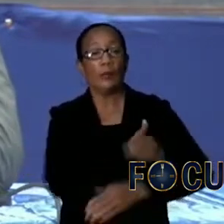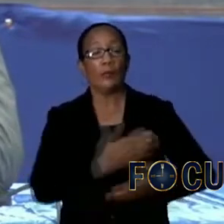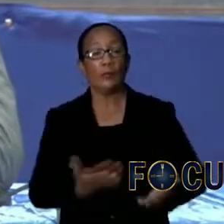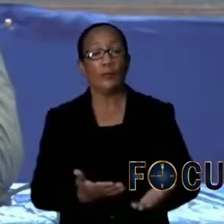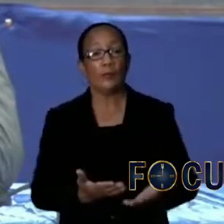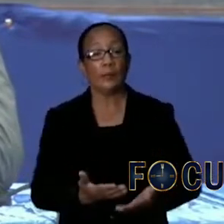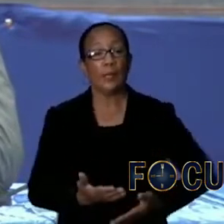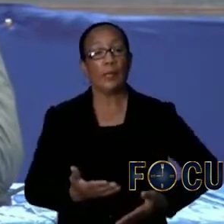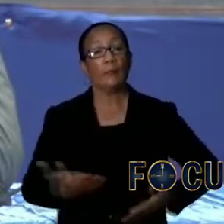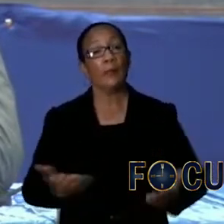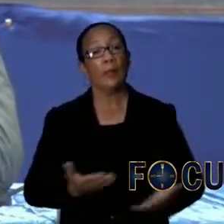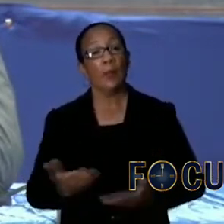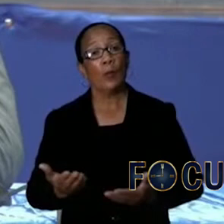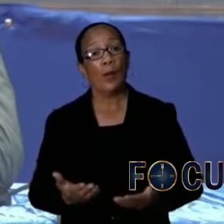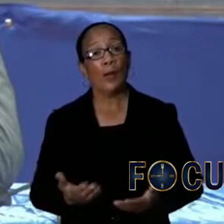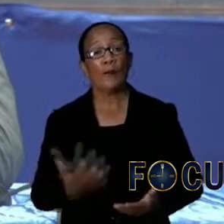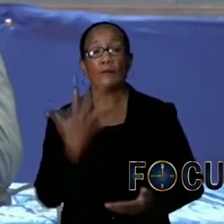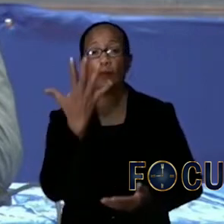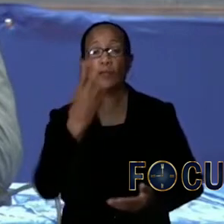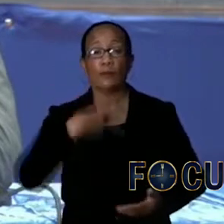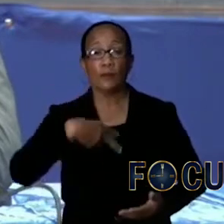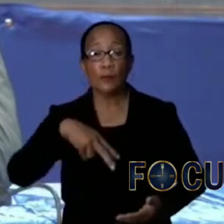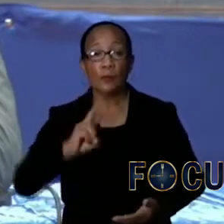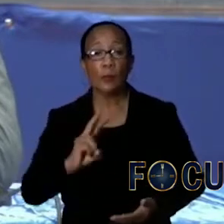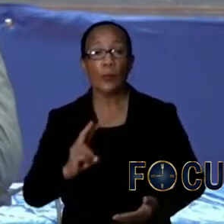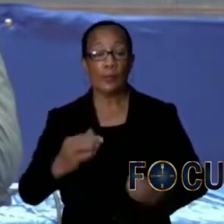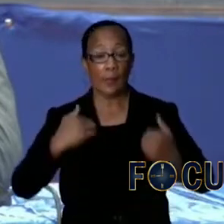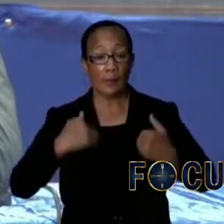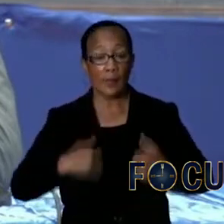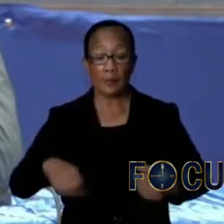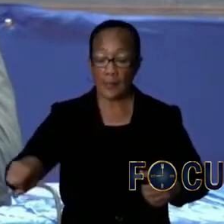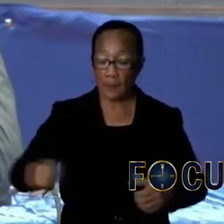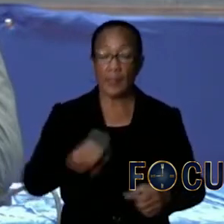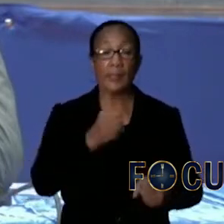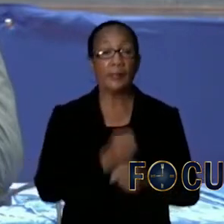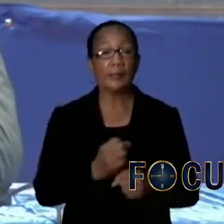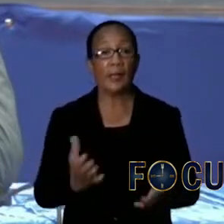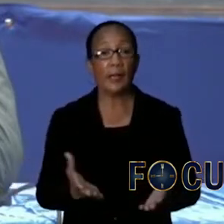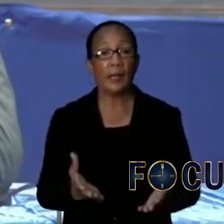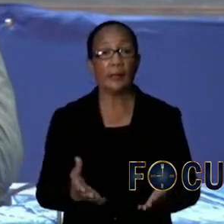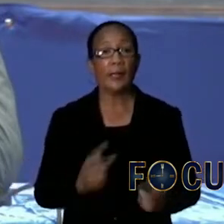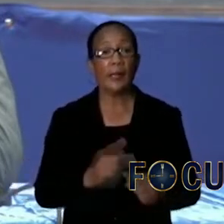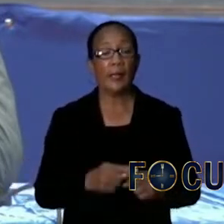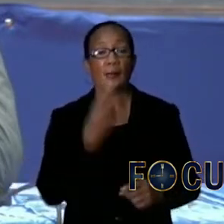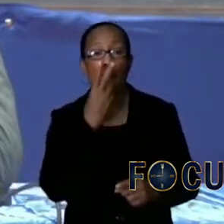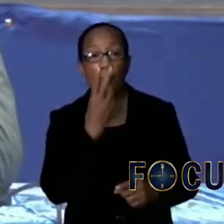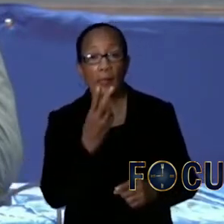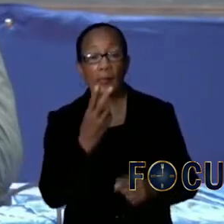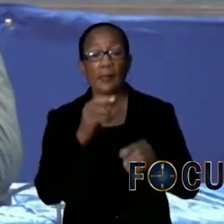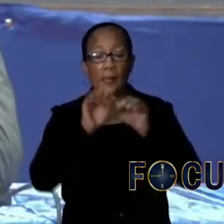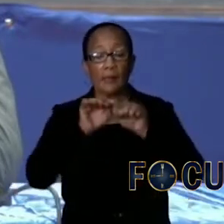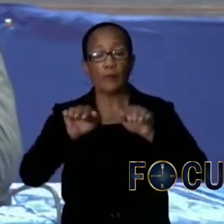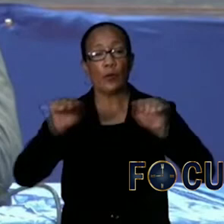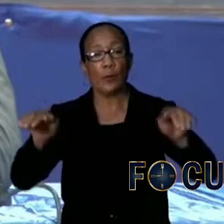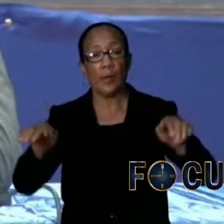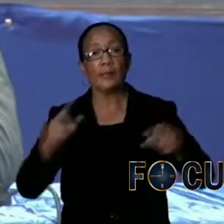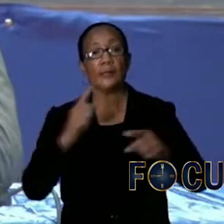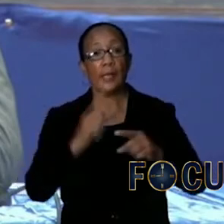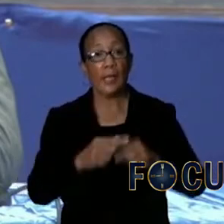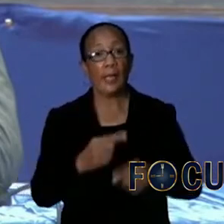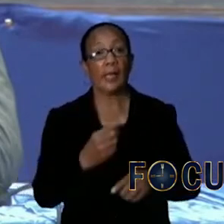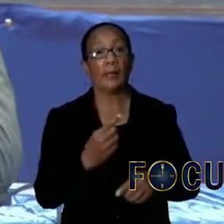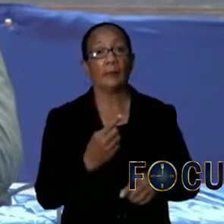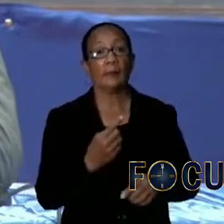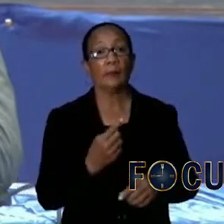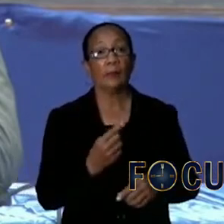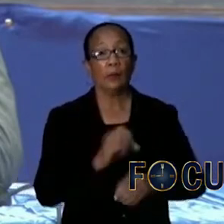faculteit, waaraan pakweg 2500 personen hebben deelgenomen. En er is gekeken naar informatie en de kijk